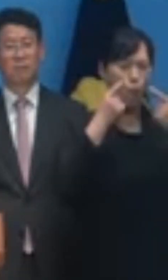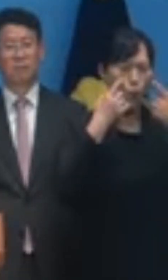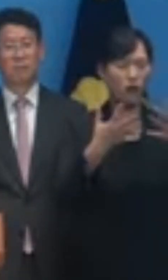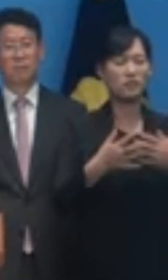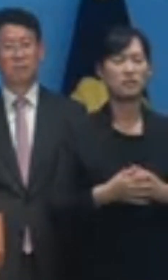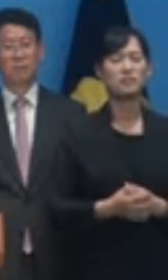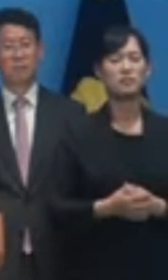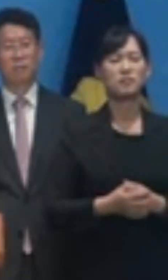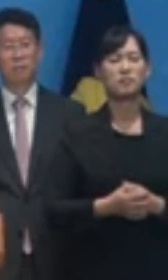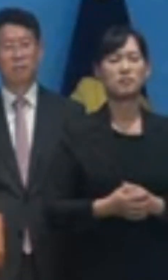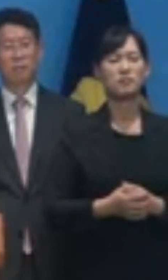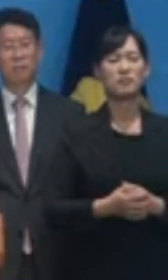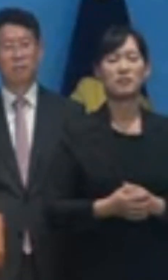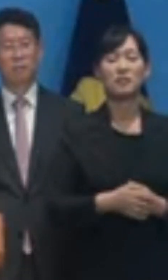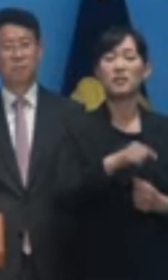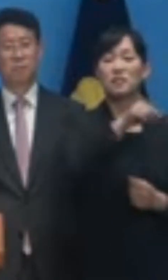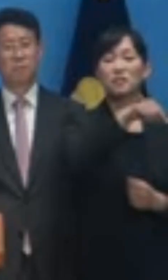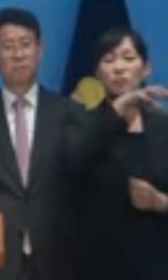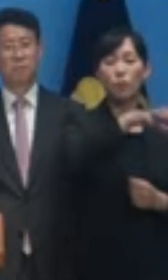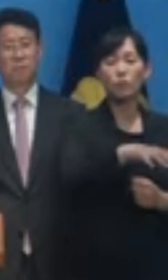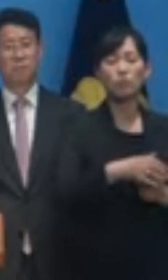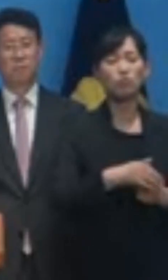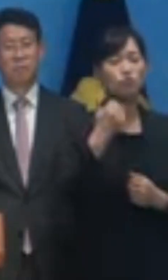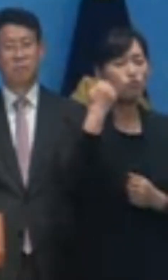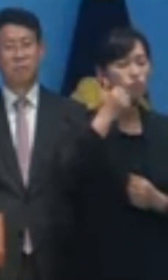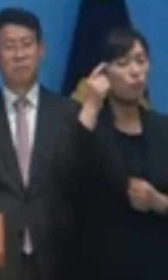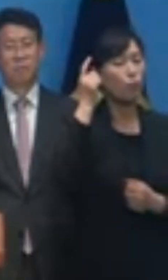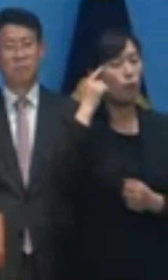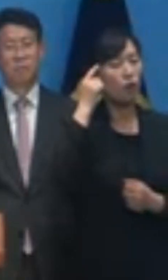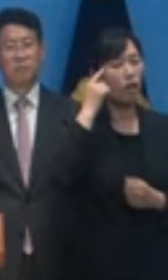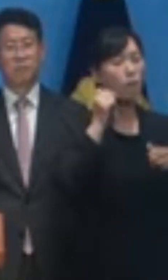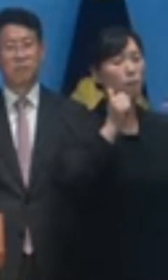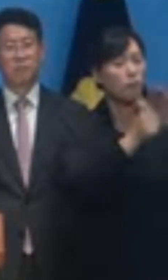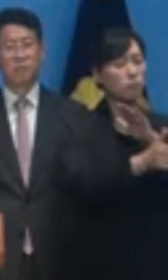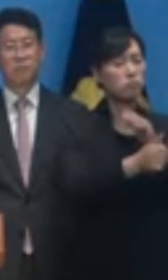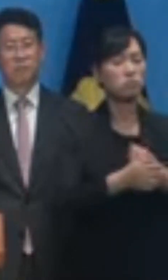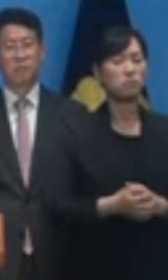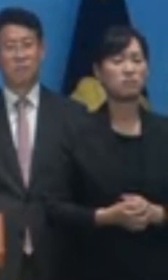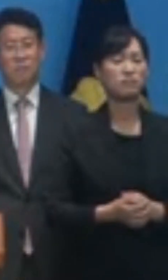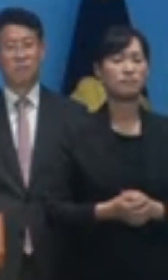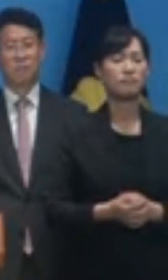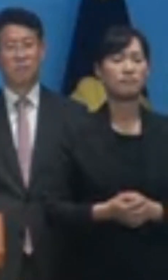명료합니다. 시로코는 누구와 왜 방문한 것입니까?